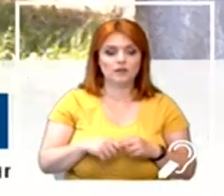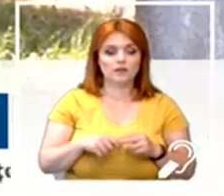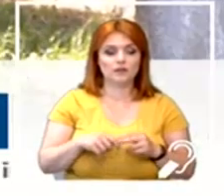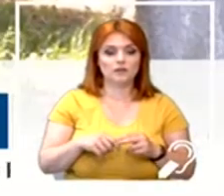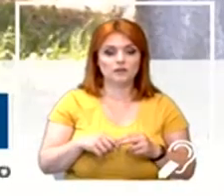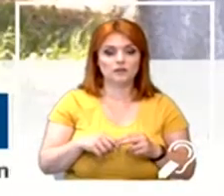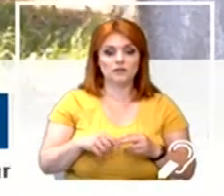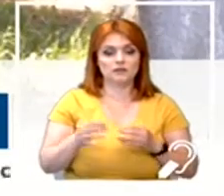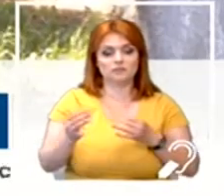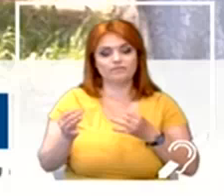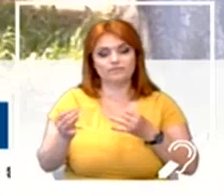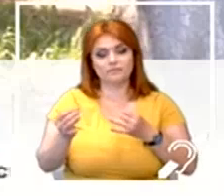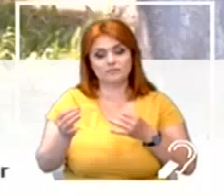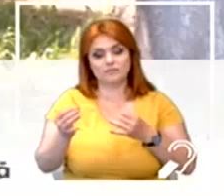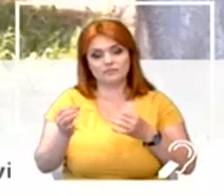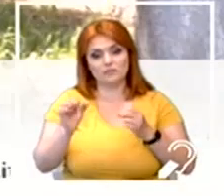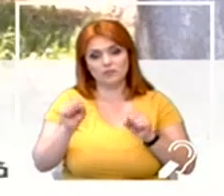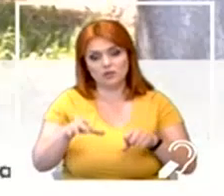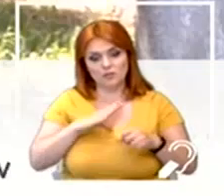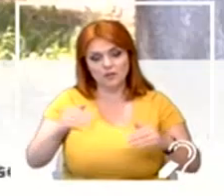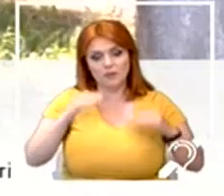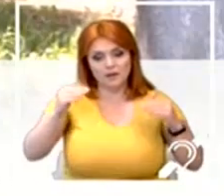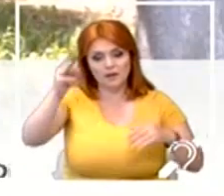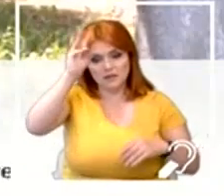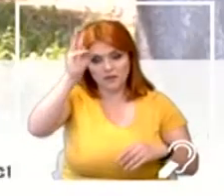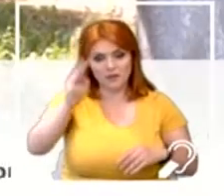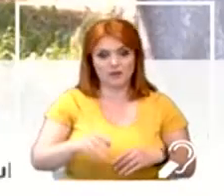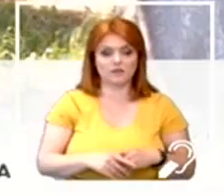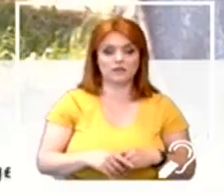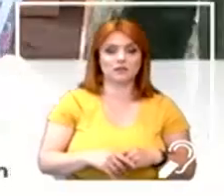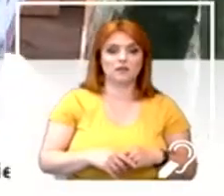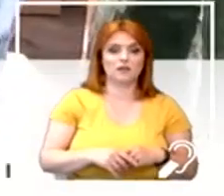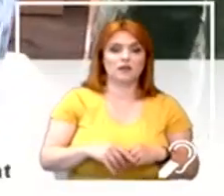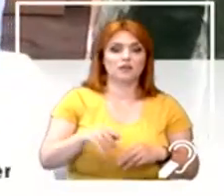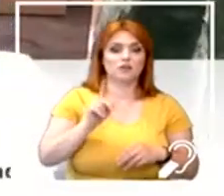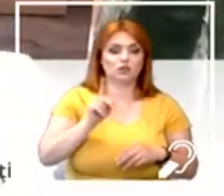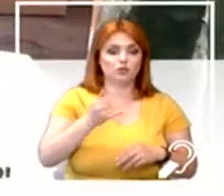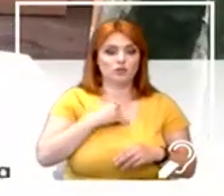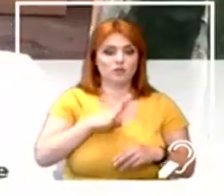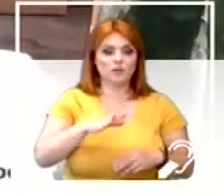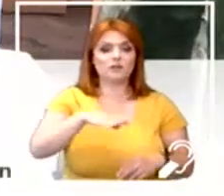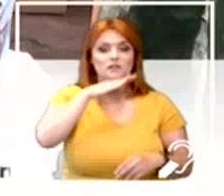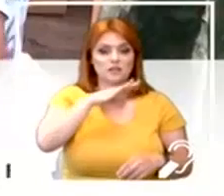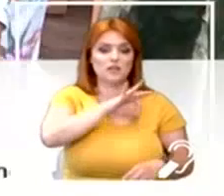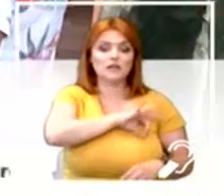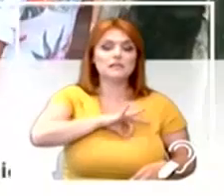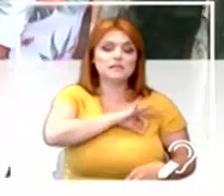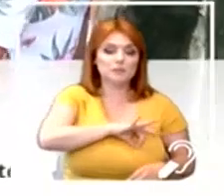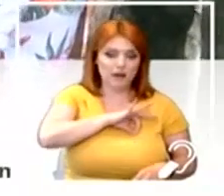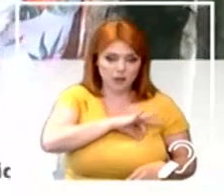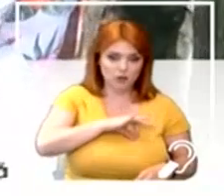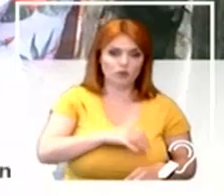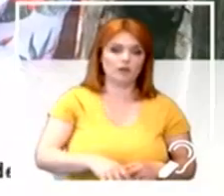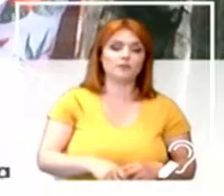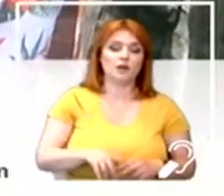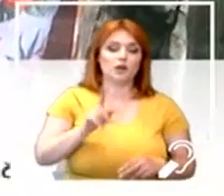cu personal, de majorat salariile, pentru ca să avem suficienți inspectori care să poată să constate produse neconforme.